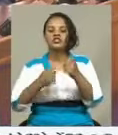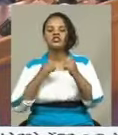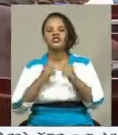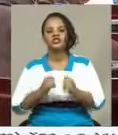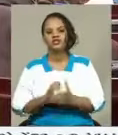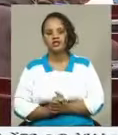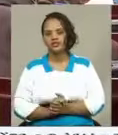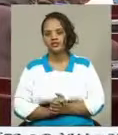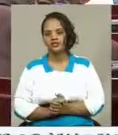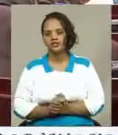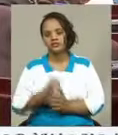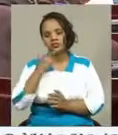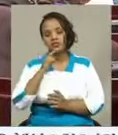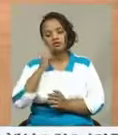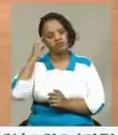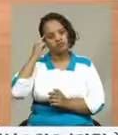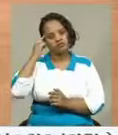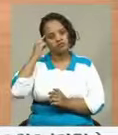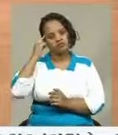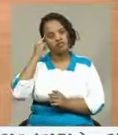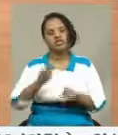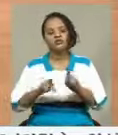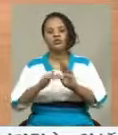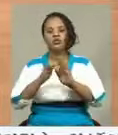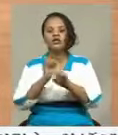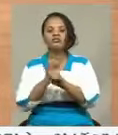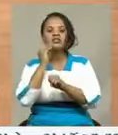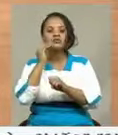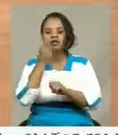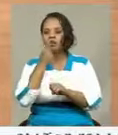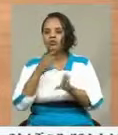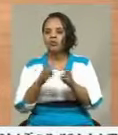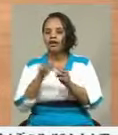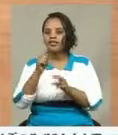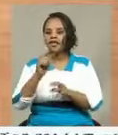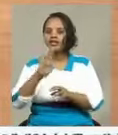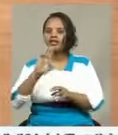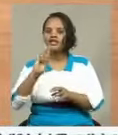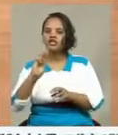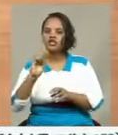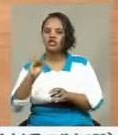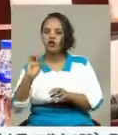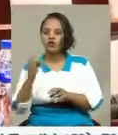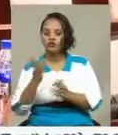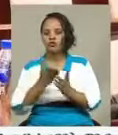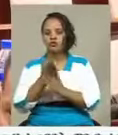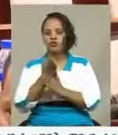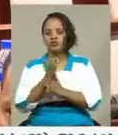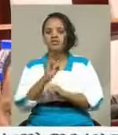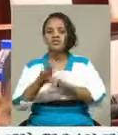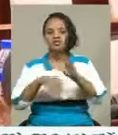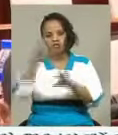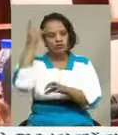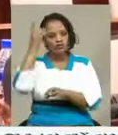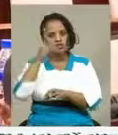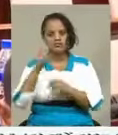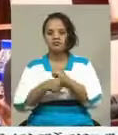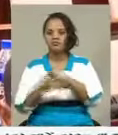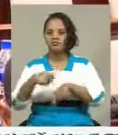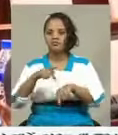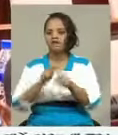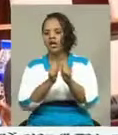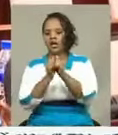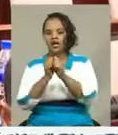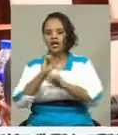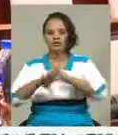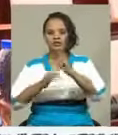እንችላለን ብዬ ነው የማስበው። የህዝብ ተወካዮች ምክር ቤት አፈ ጉባኤ ታገሰ ጫፎ በበኩላቸው በምክክር ኮሚሽኑና በፖለቲካ ፓርቲዎች የጋራ